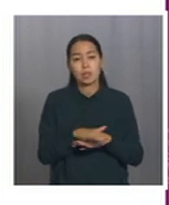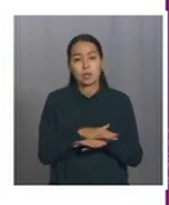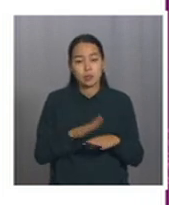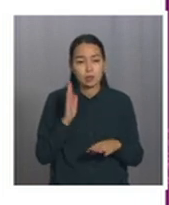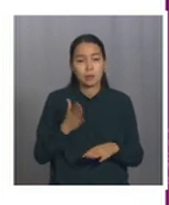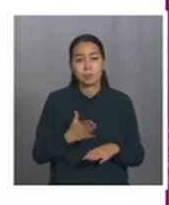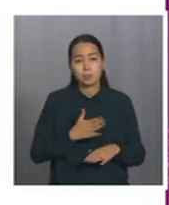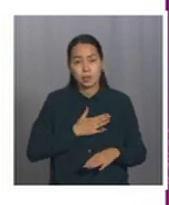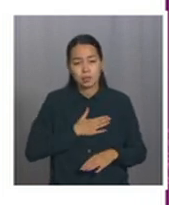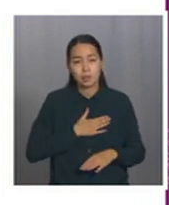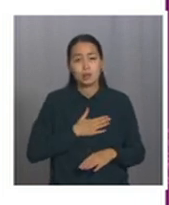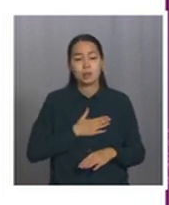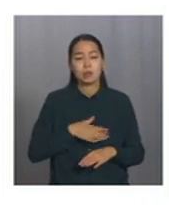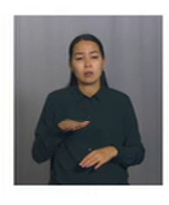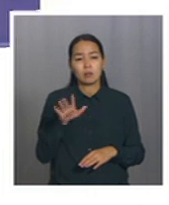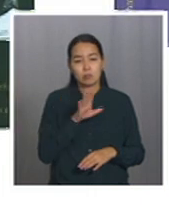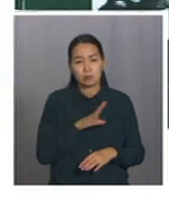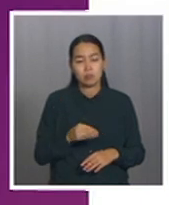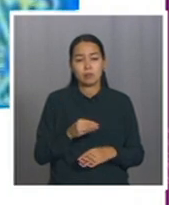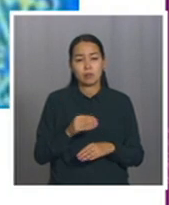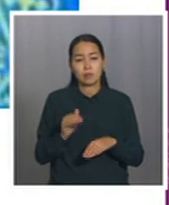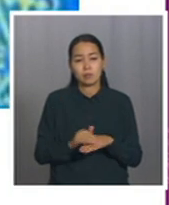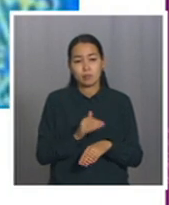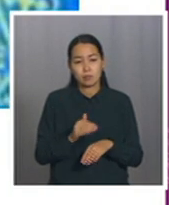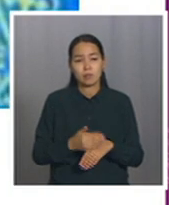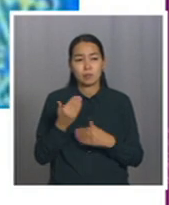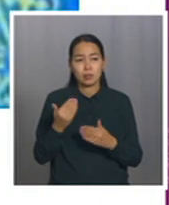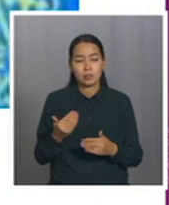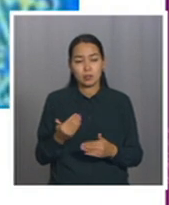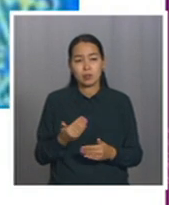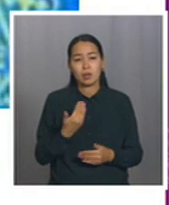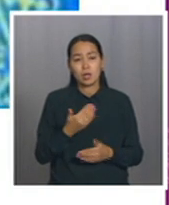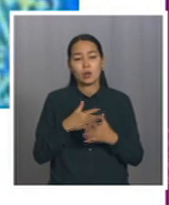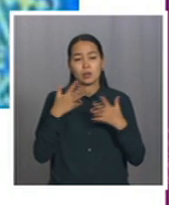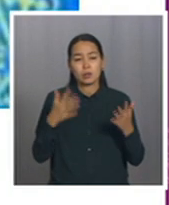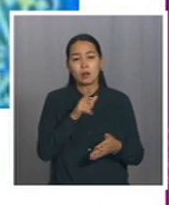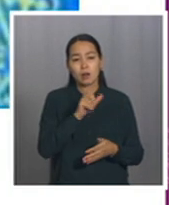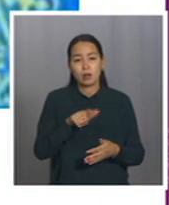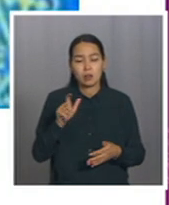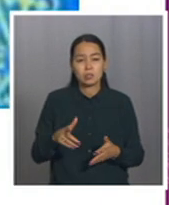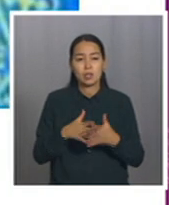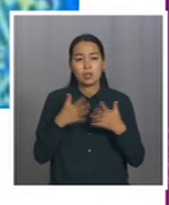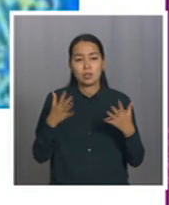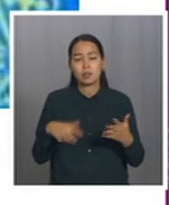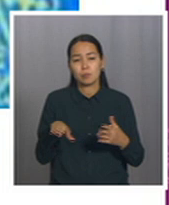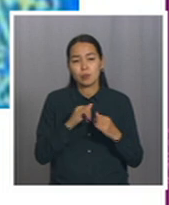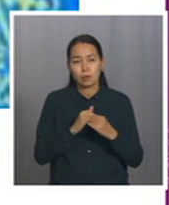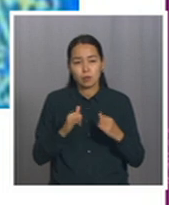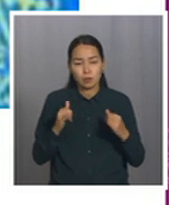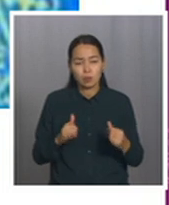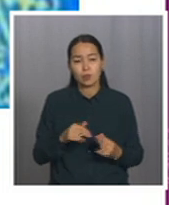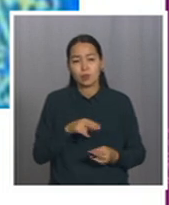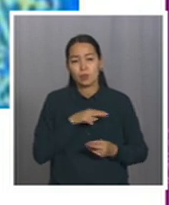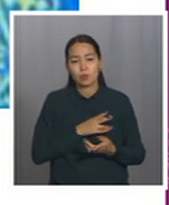менікі ертең үшін. Шын азаматты пендешілікке, шын ерді